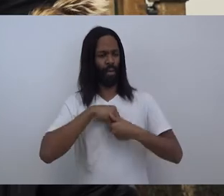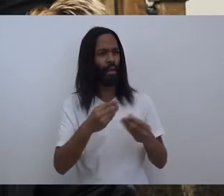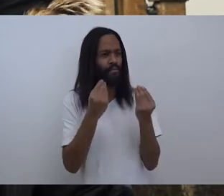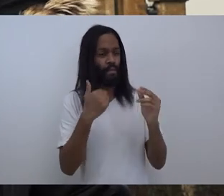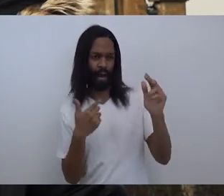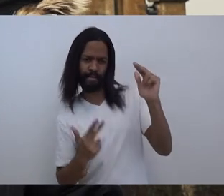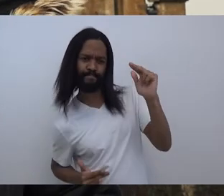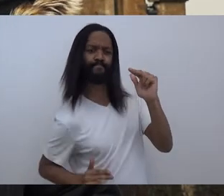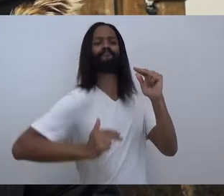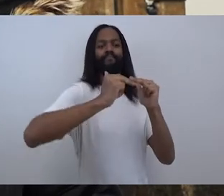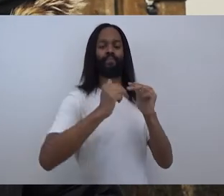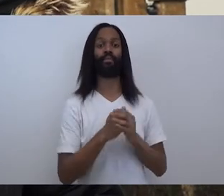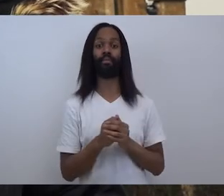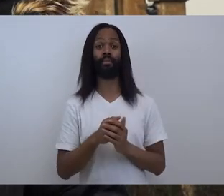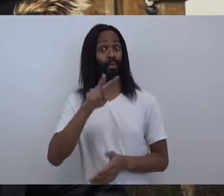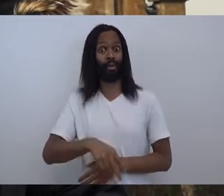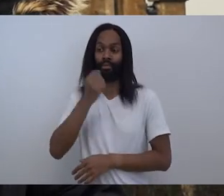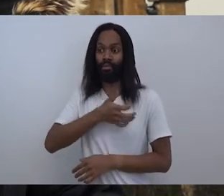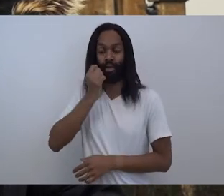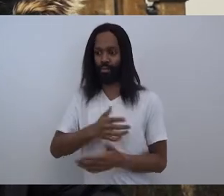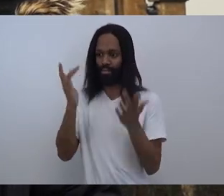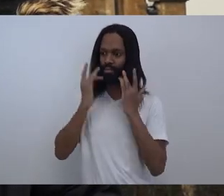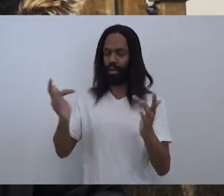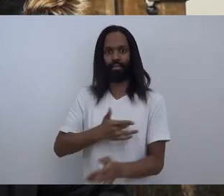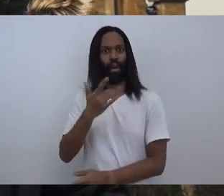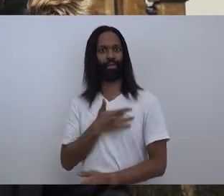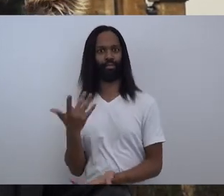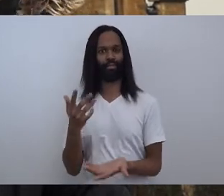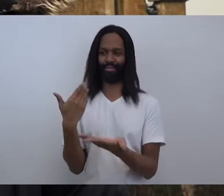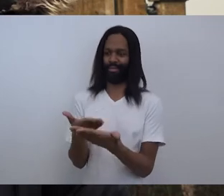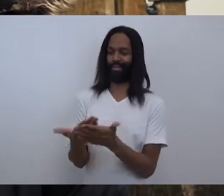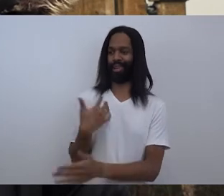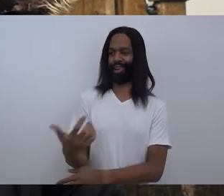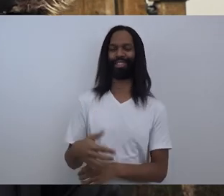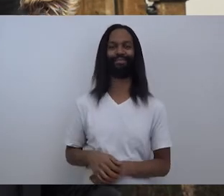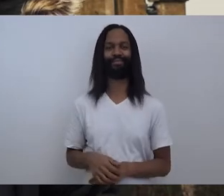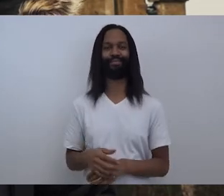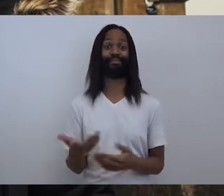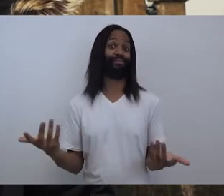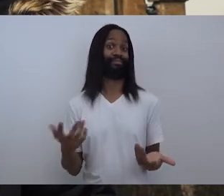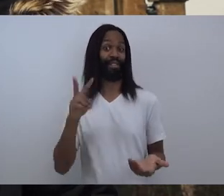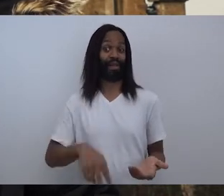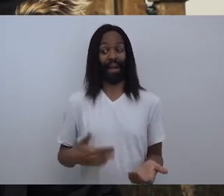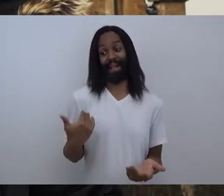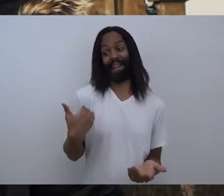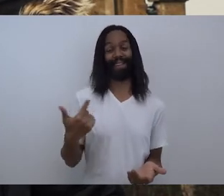très enrichissant comme activité. Et puis maintenant, savoir que je viens de signer récemment